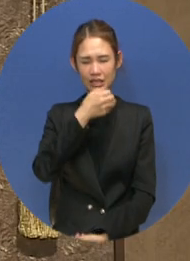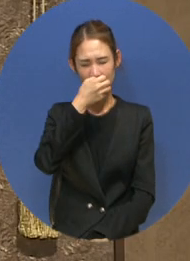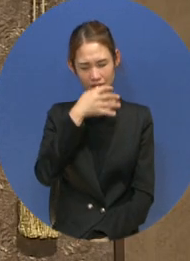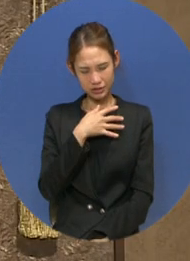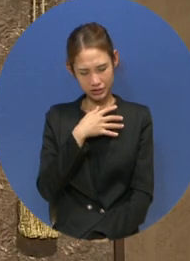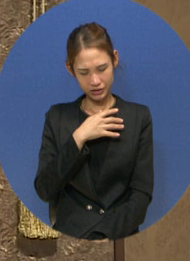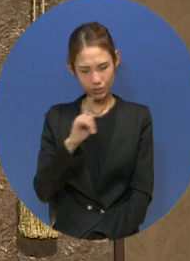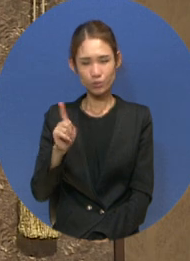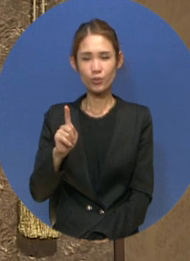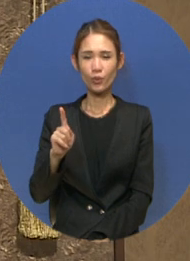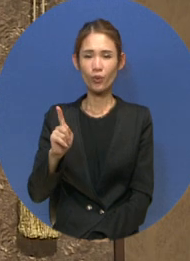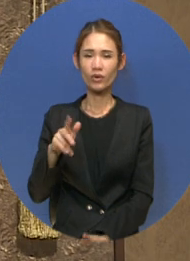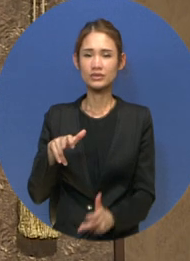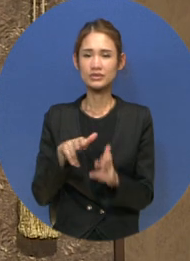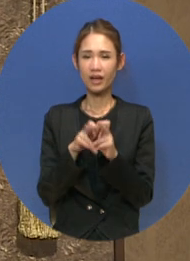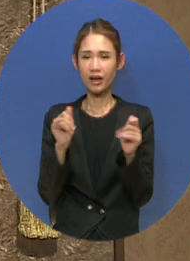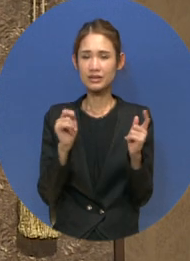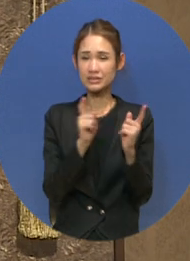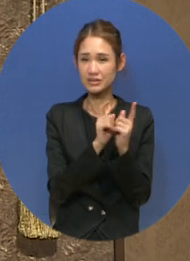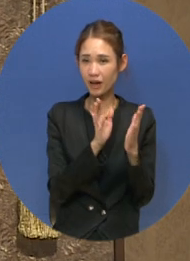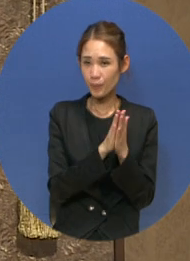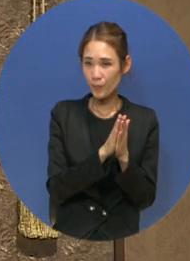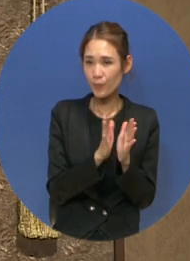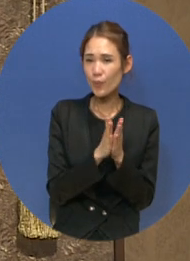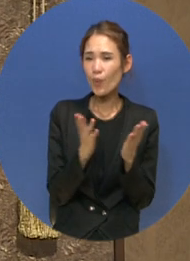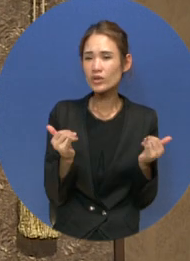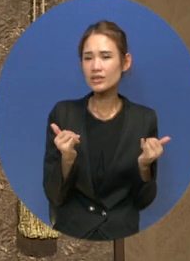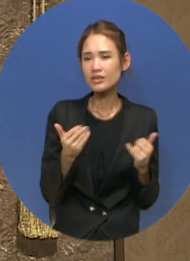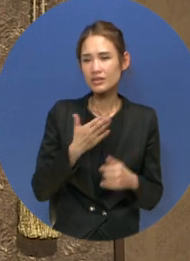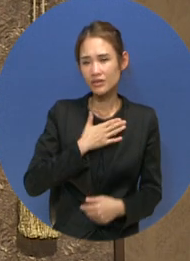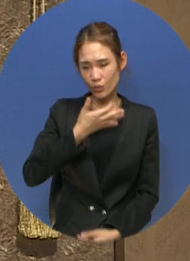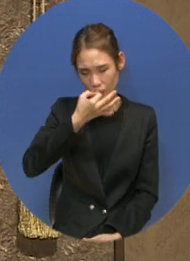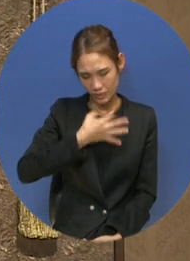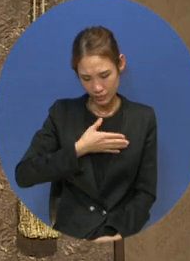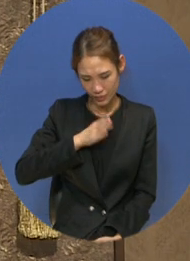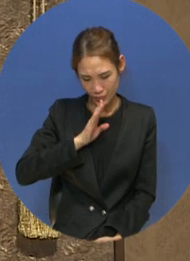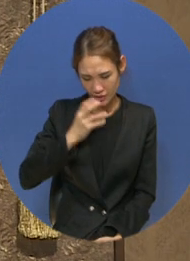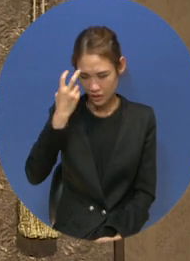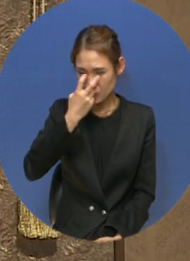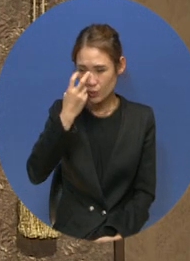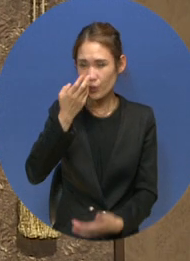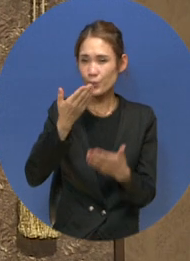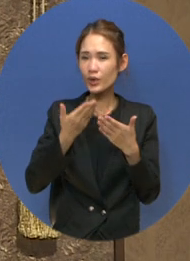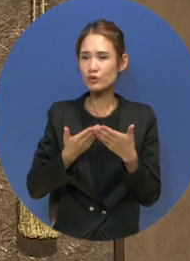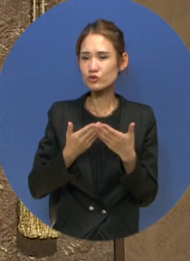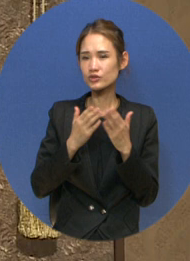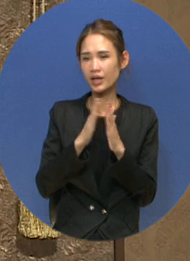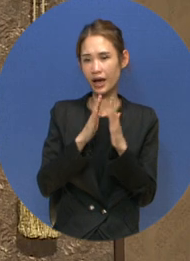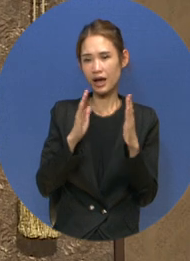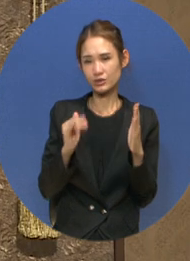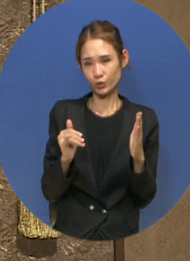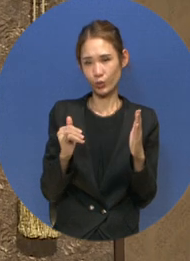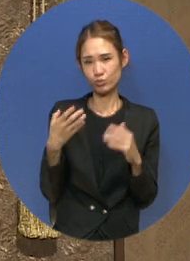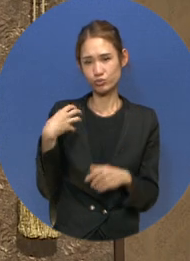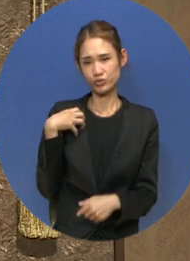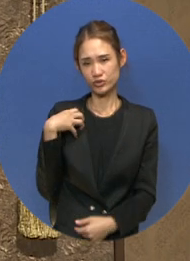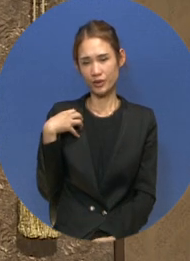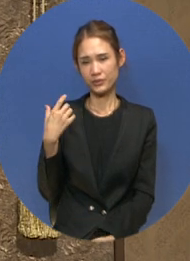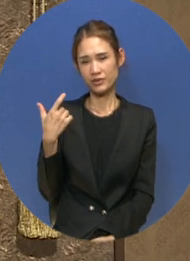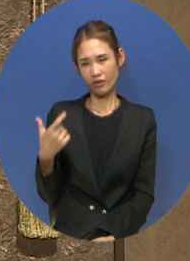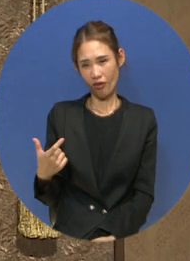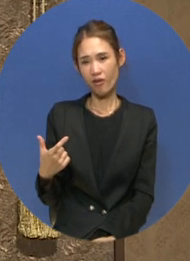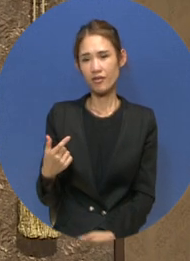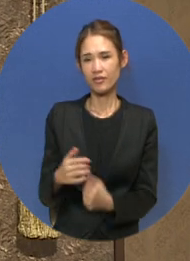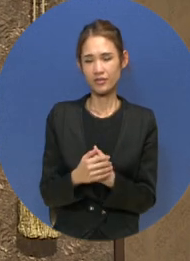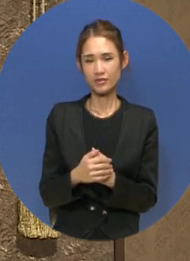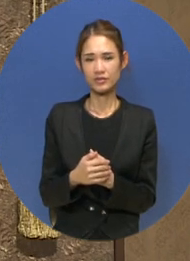힘든 부분은 장애인 당사자도 힘들지만 네. 장애인들을 보살피고 있는 가족의 부담이 가장 힘들다고